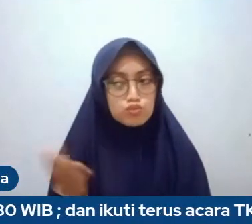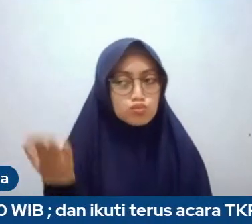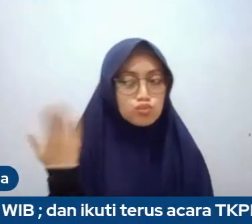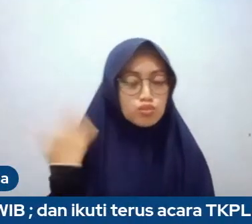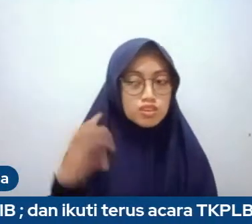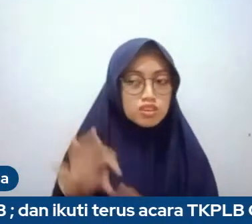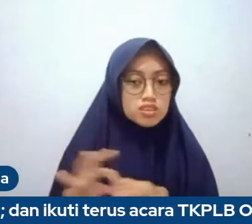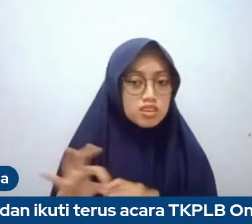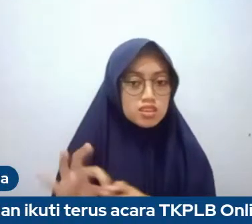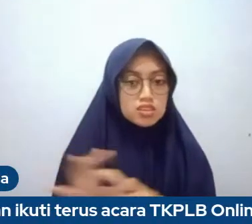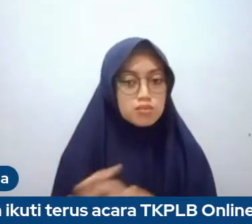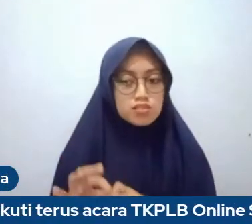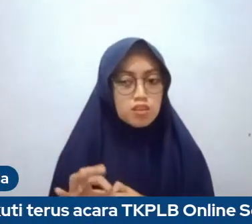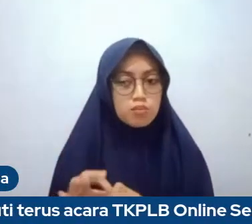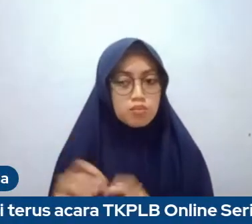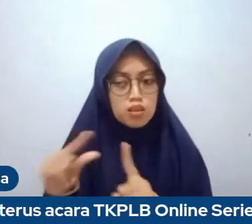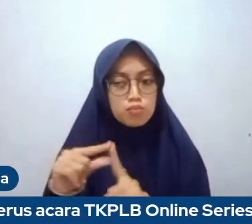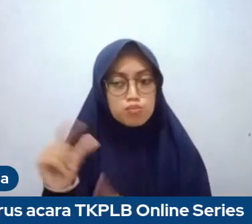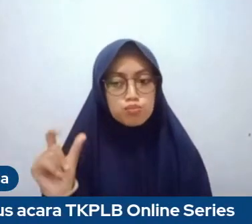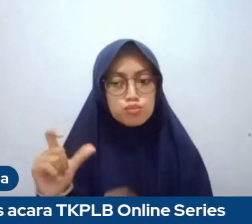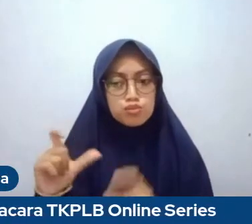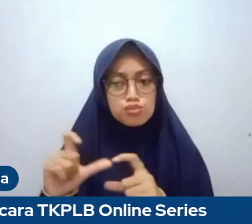dengan Puskur.